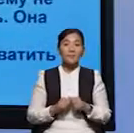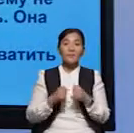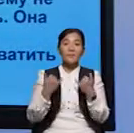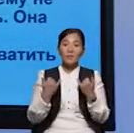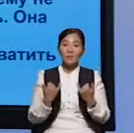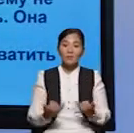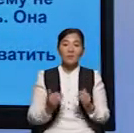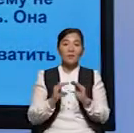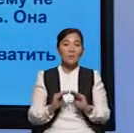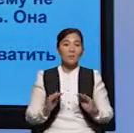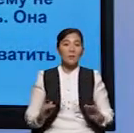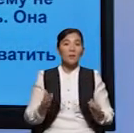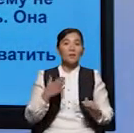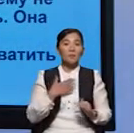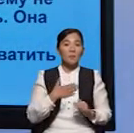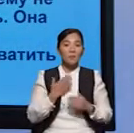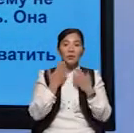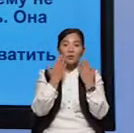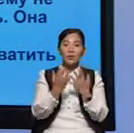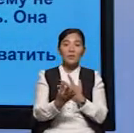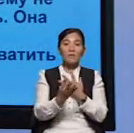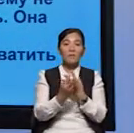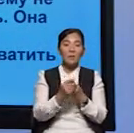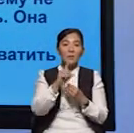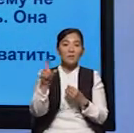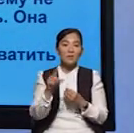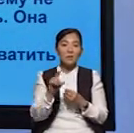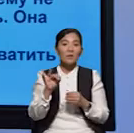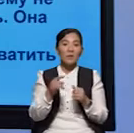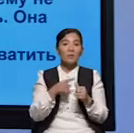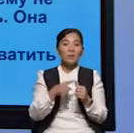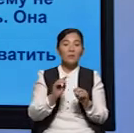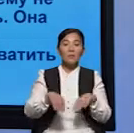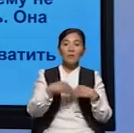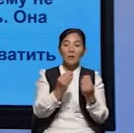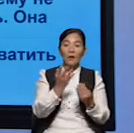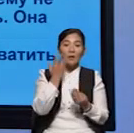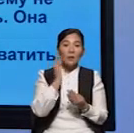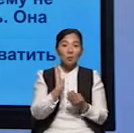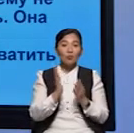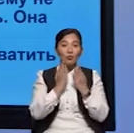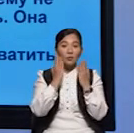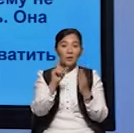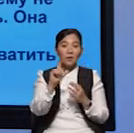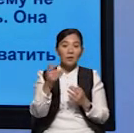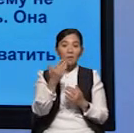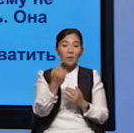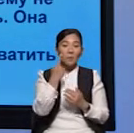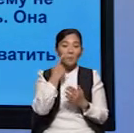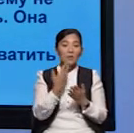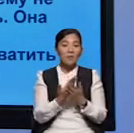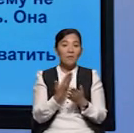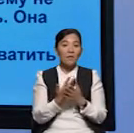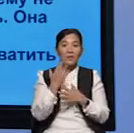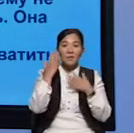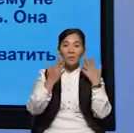Ну а сейчас, ребята, мы прочитаем с вами текст и озаглавим его. Когда я буду читать текст, вы